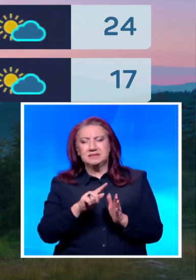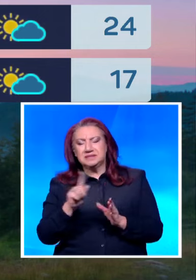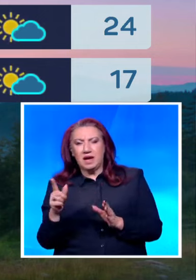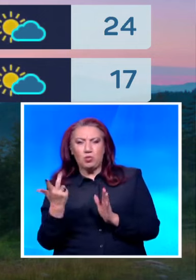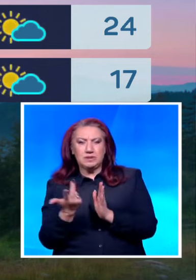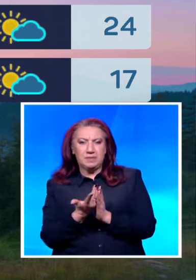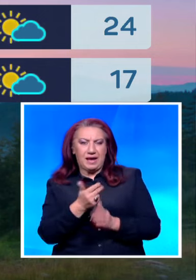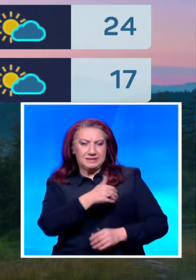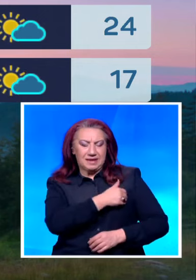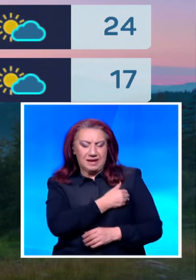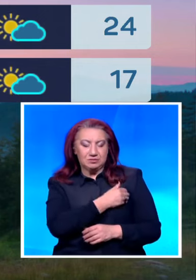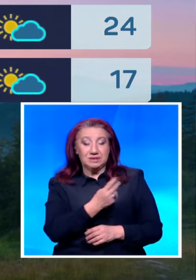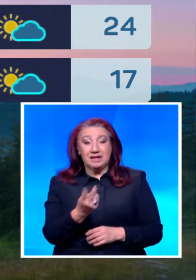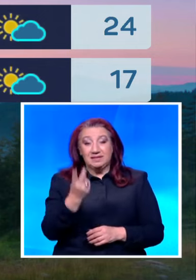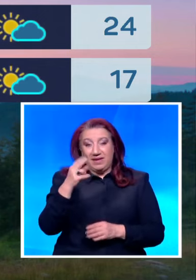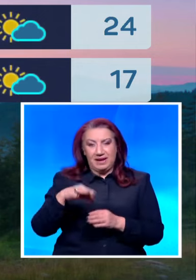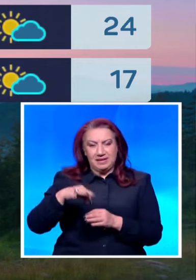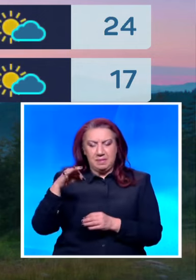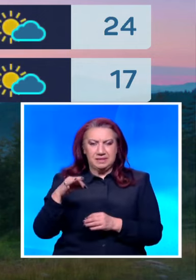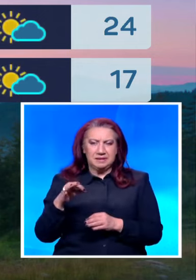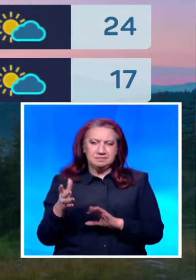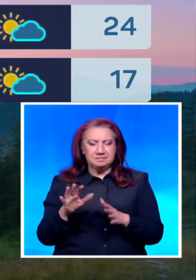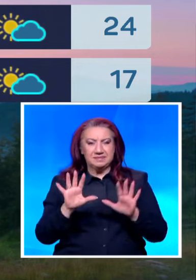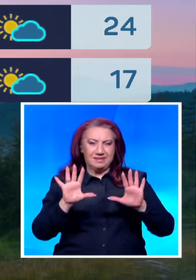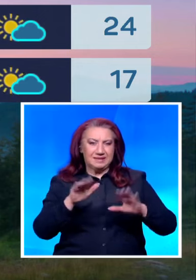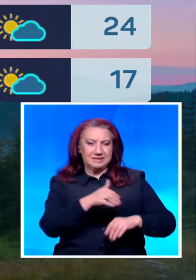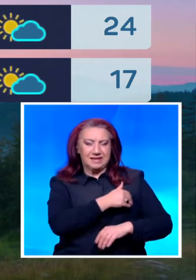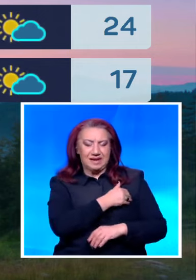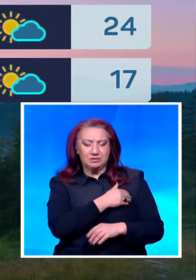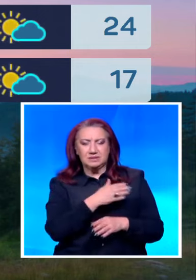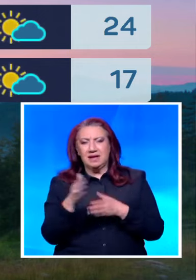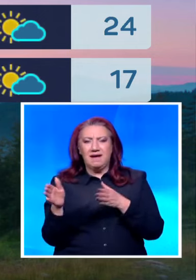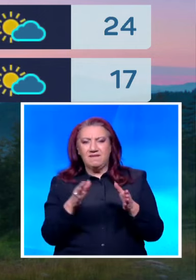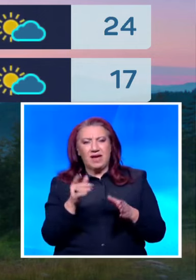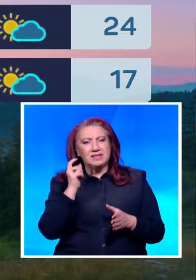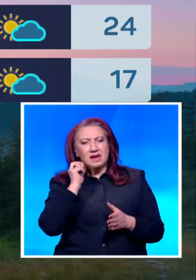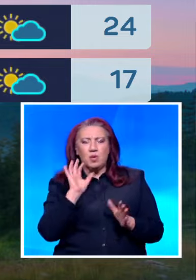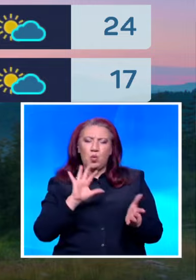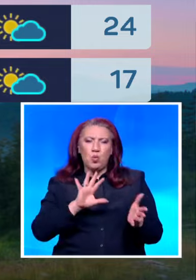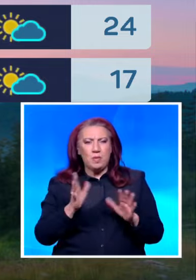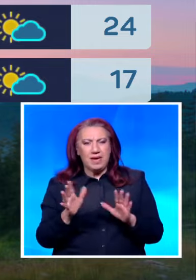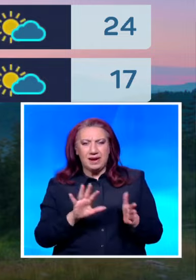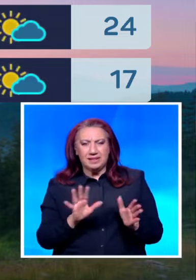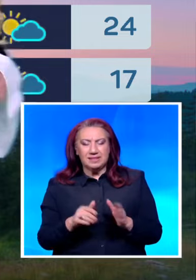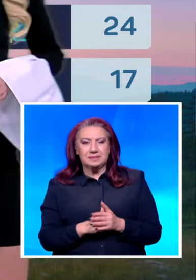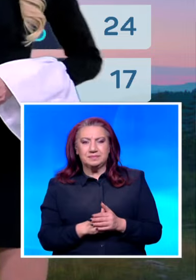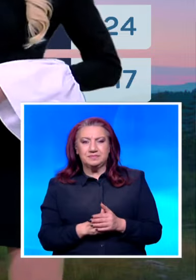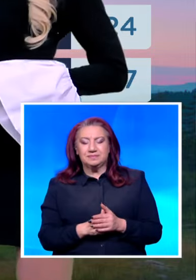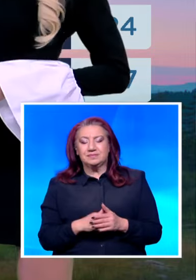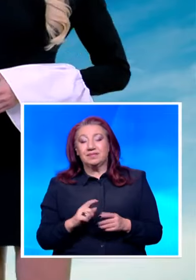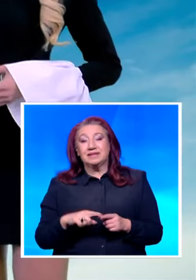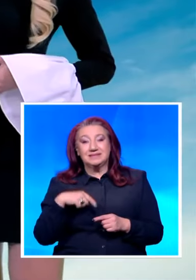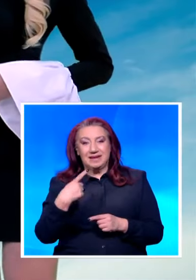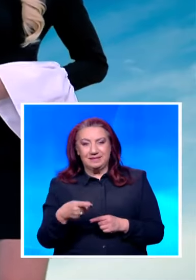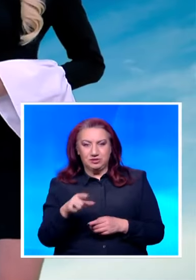17-18 на 2000 м около 10 вятърът в планината ще бъде умерен от север северозапад в началото на новата